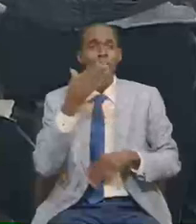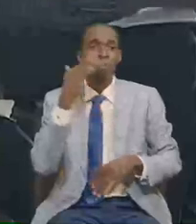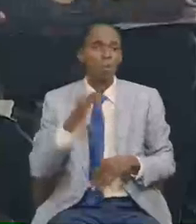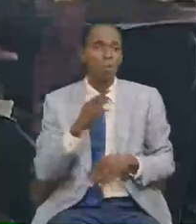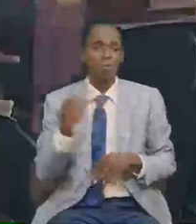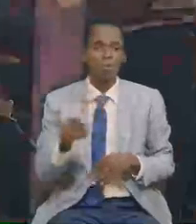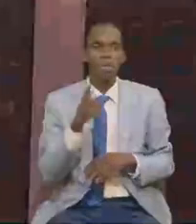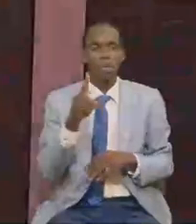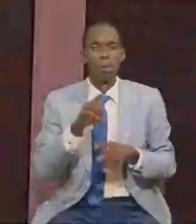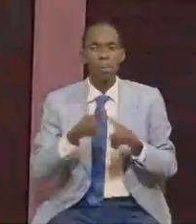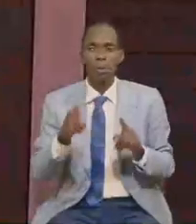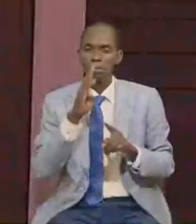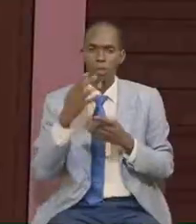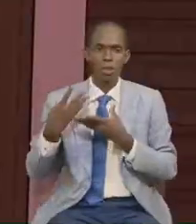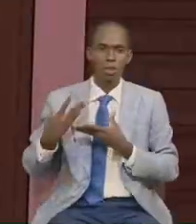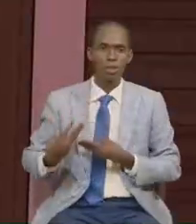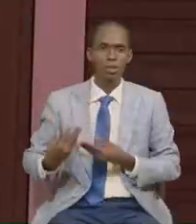d'être doux,